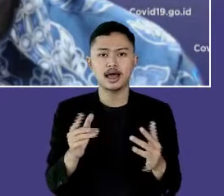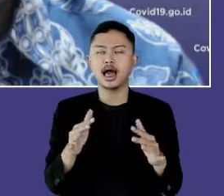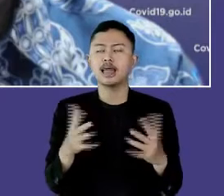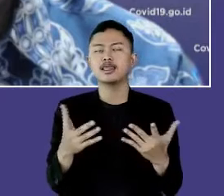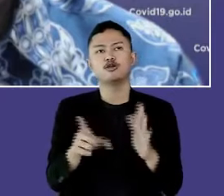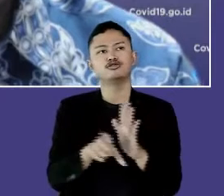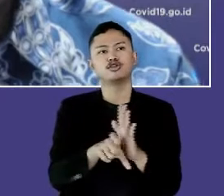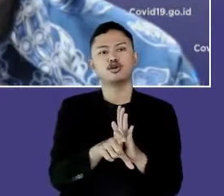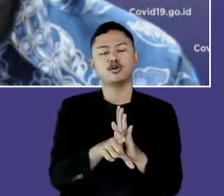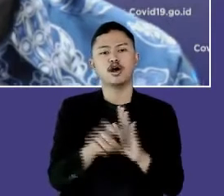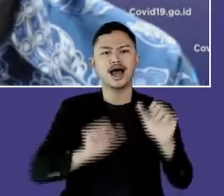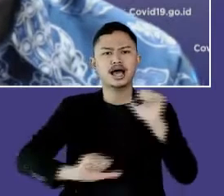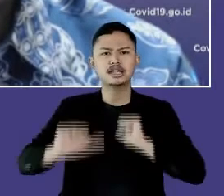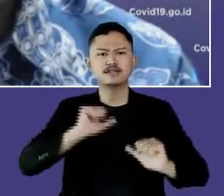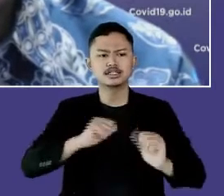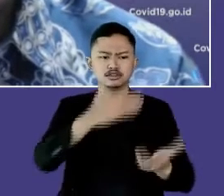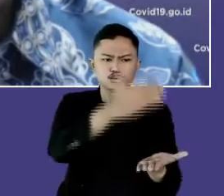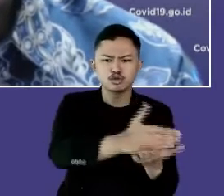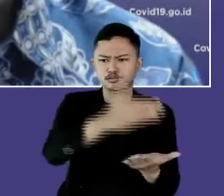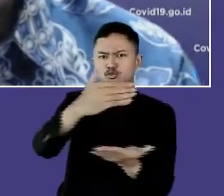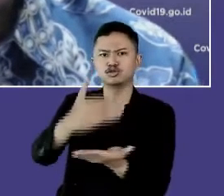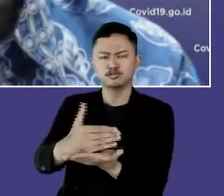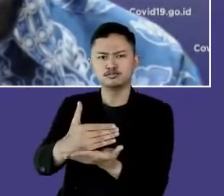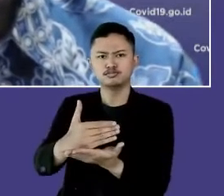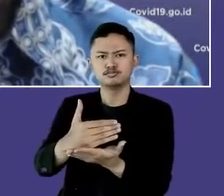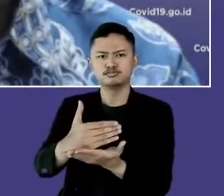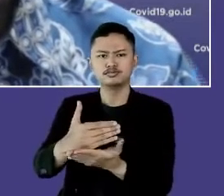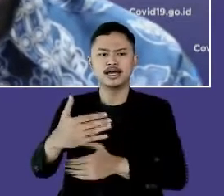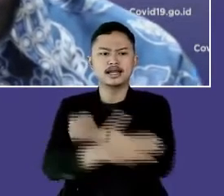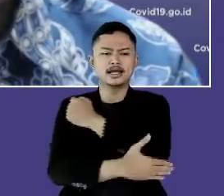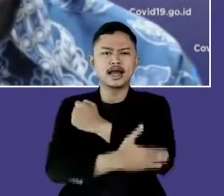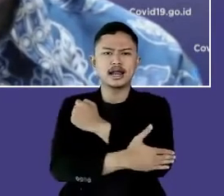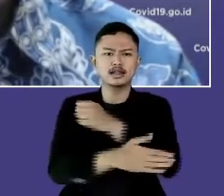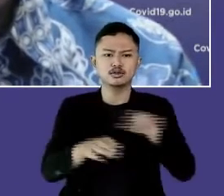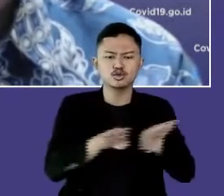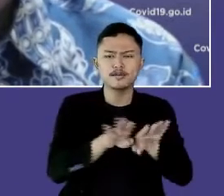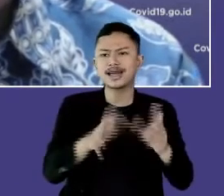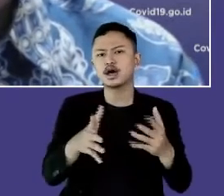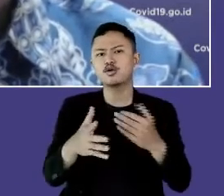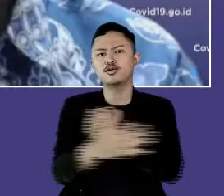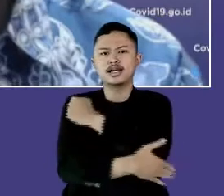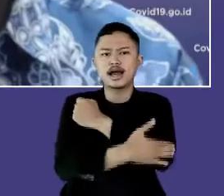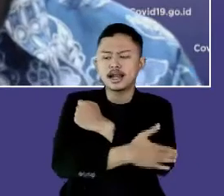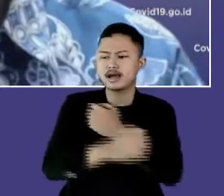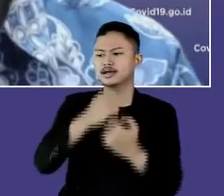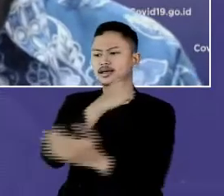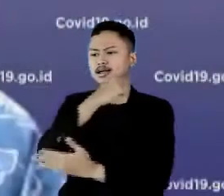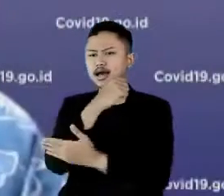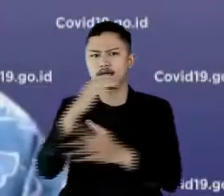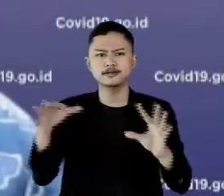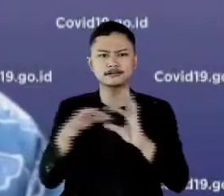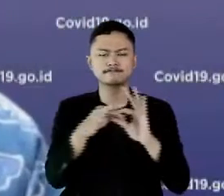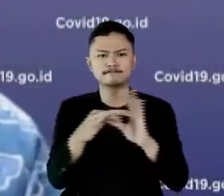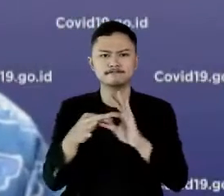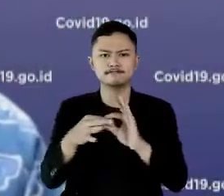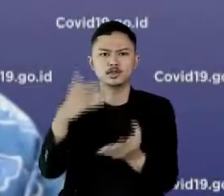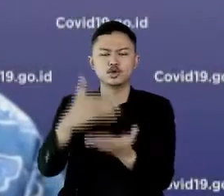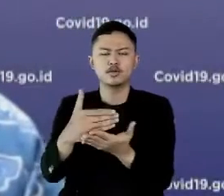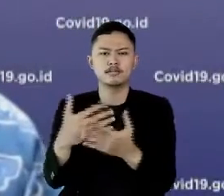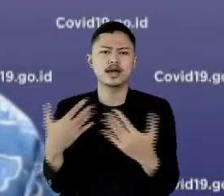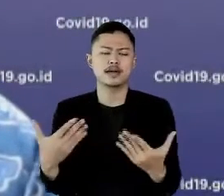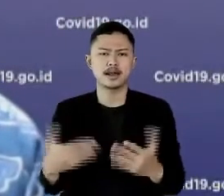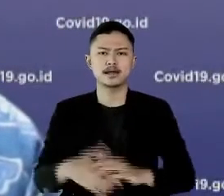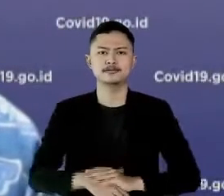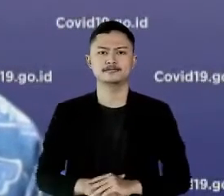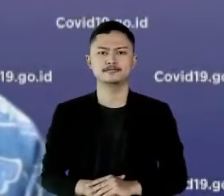tiap mobilitas ini, domestik dan juga mobilitas antar negara? Jadi gini, nah untuk mobilitas antar